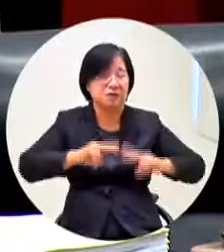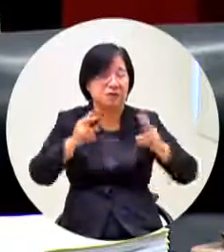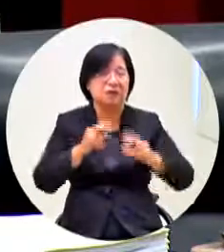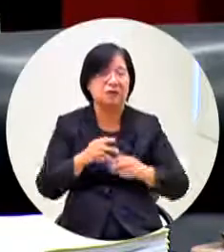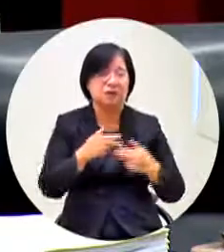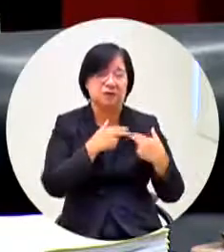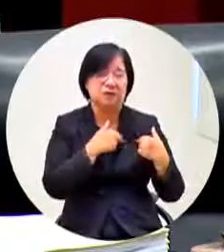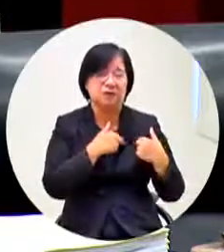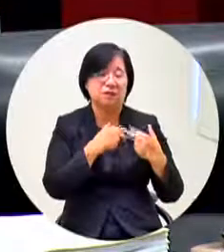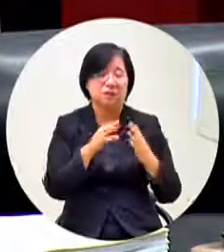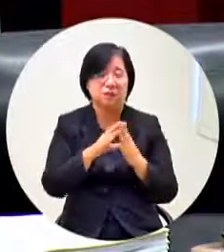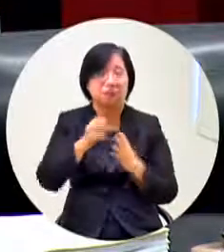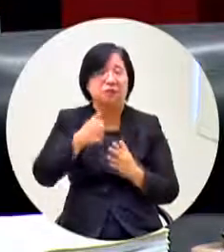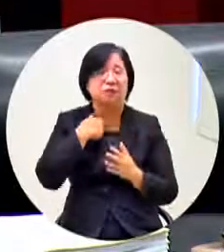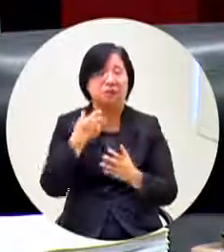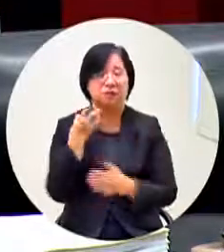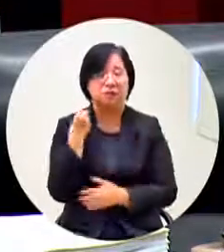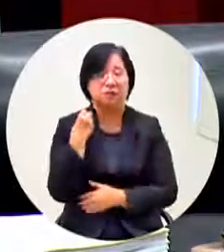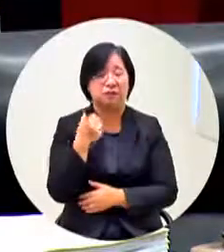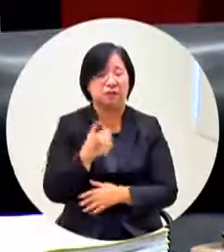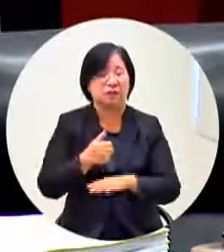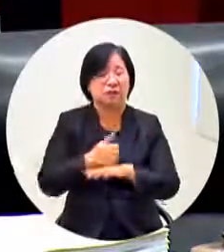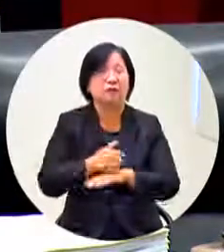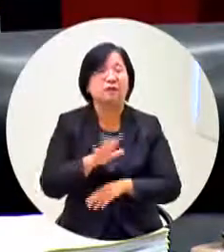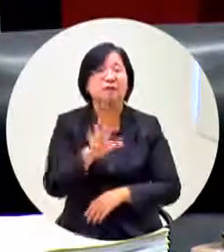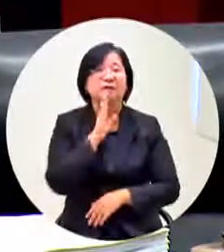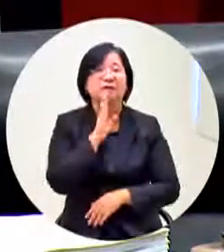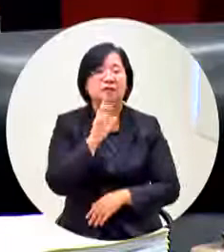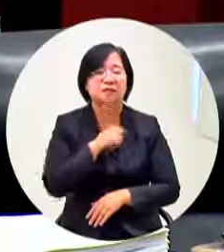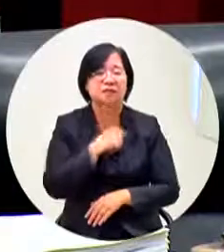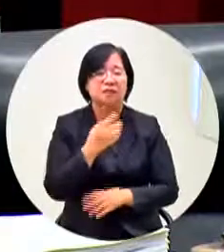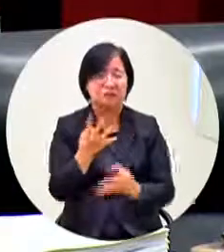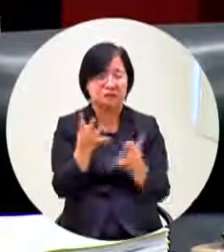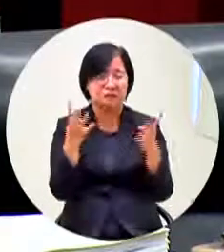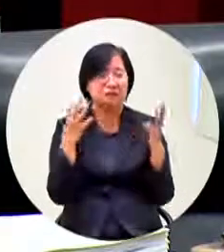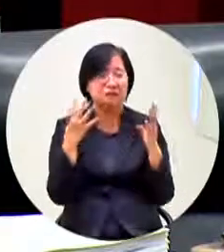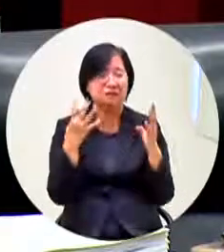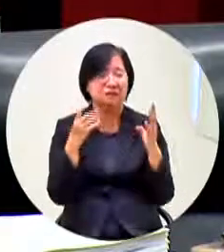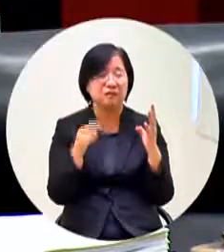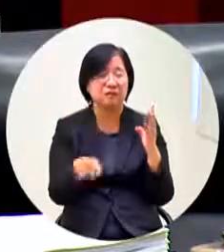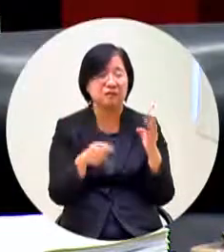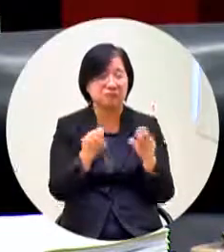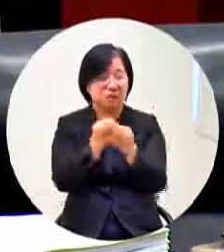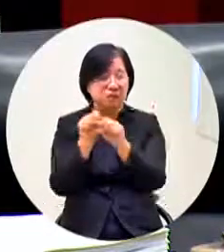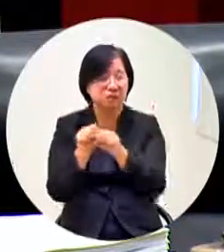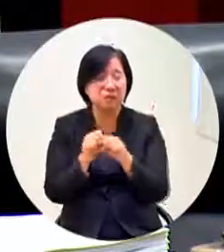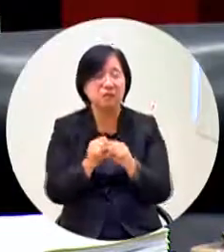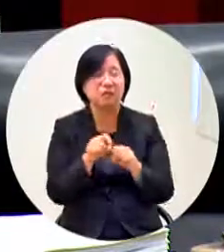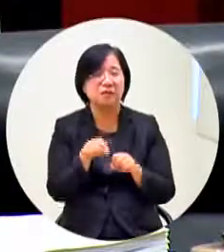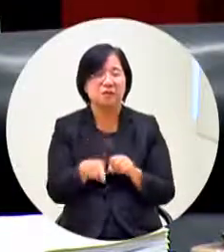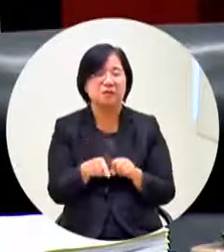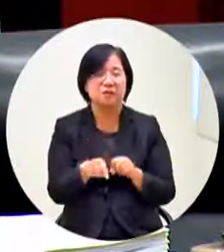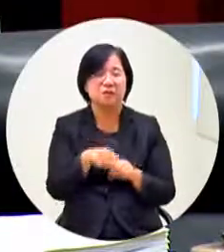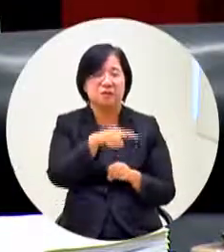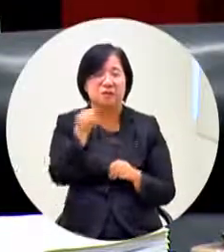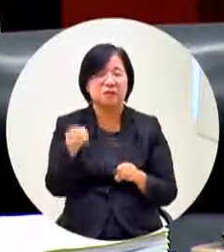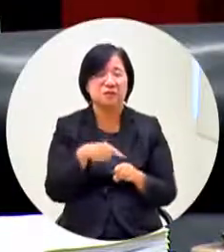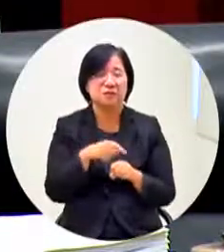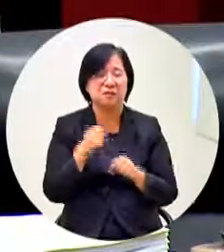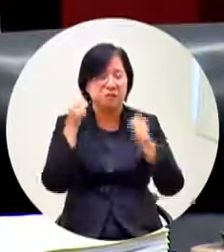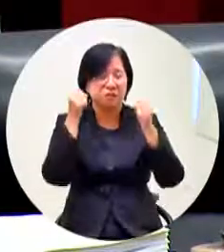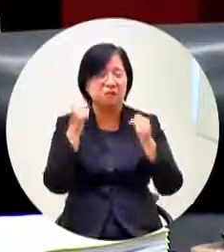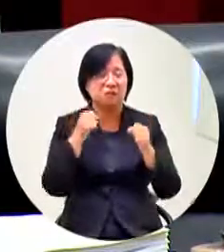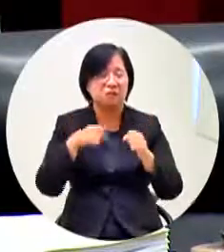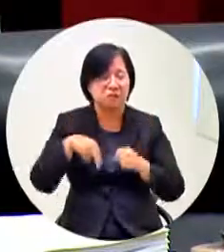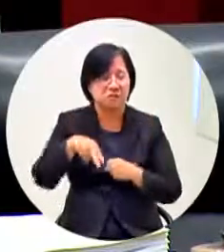哈、哦。那时候我们就一直在讲说，他那个栏杆都已经腐锈掉，都坏了。就其实这个对在那边运动的人行的安全是很危险